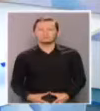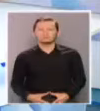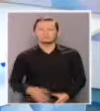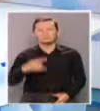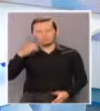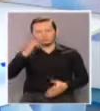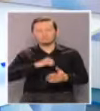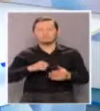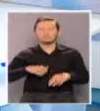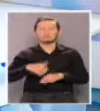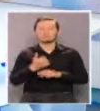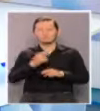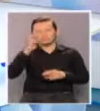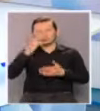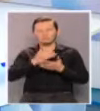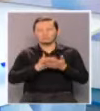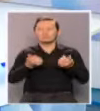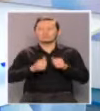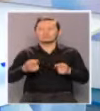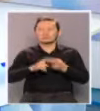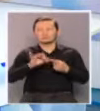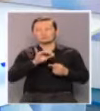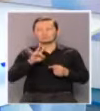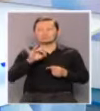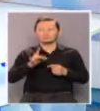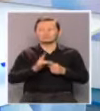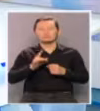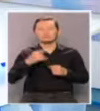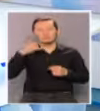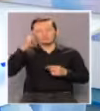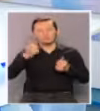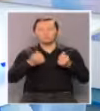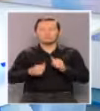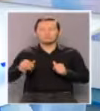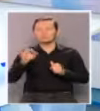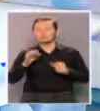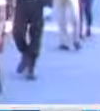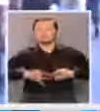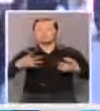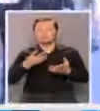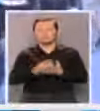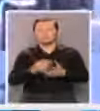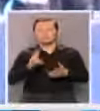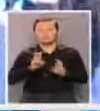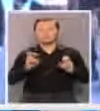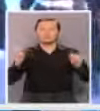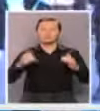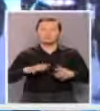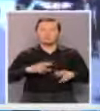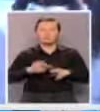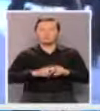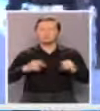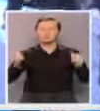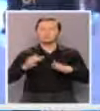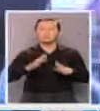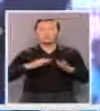Ұлттың басты нышаны мемлекеттік рәміздер күніне орай Индер ауданында ел рәміздері тәуелсіздік айғағы атты мерекелік шара ұйымдастырылды. Шара